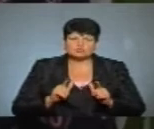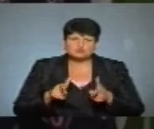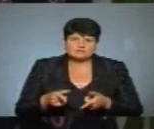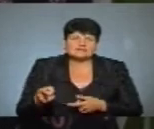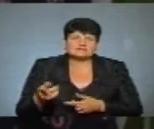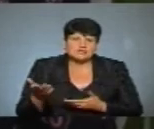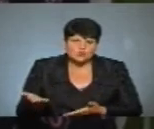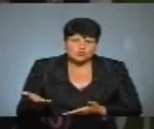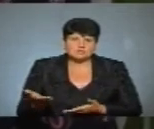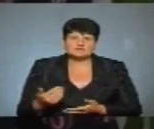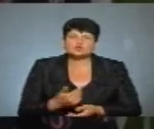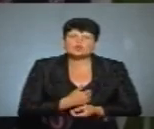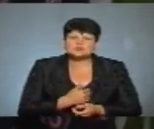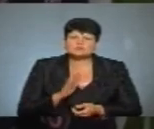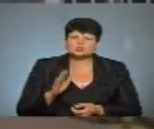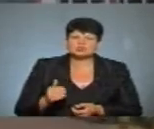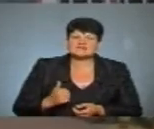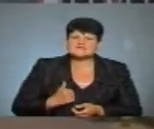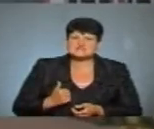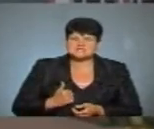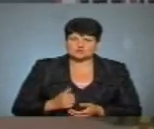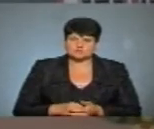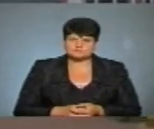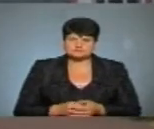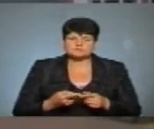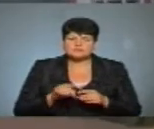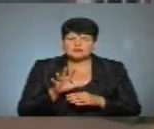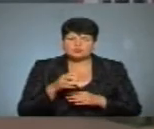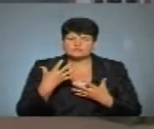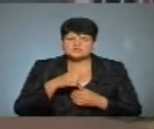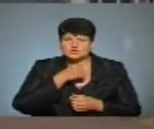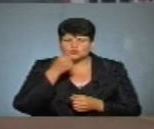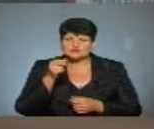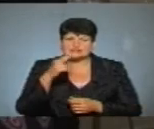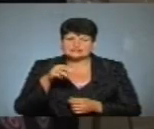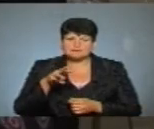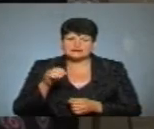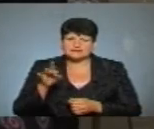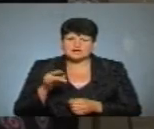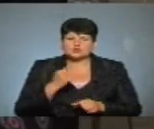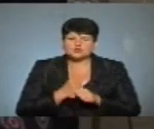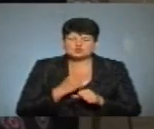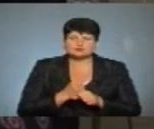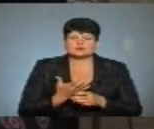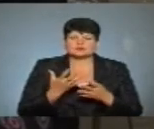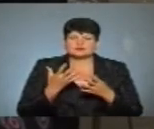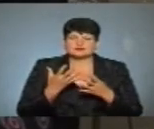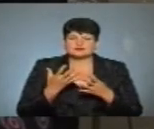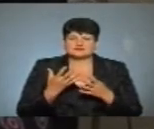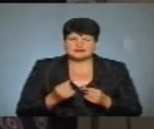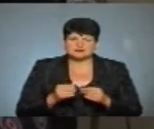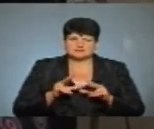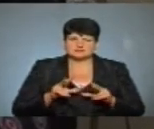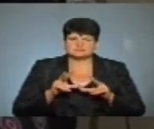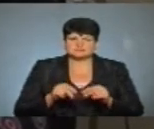Тернополі, він хотів бути військовим. А це фото вже дорослого Дмитра. Його зробили у день присяги на вірність українському